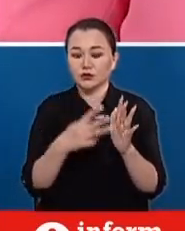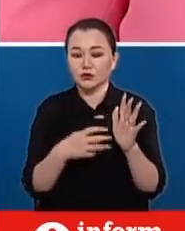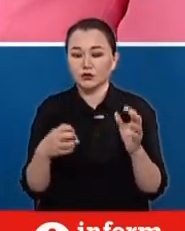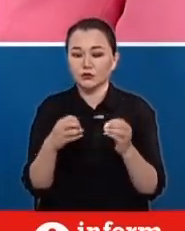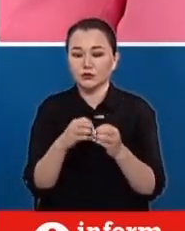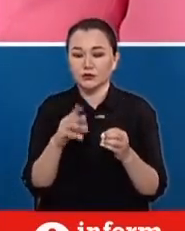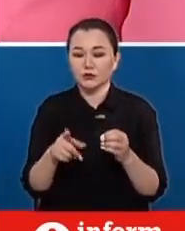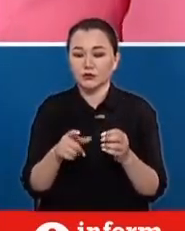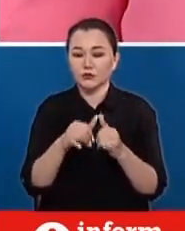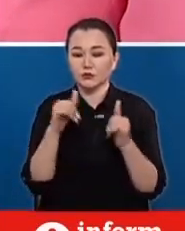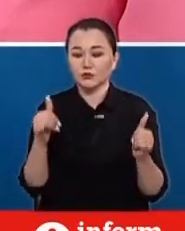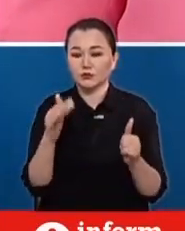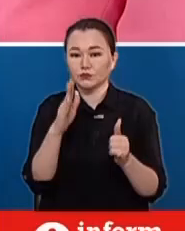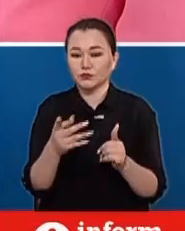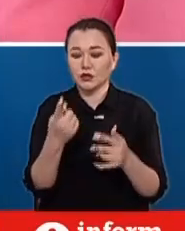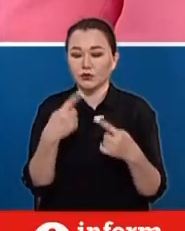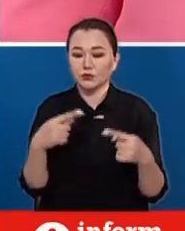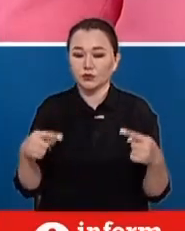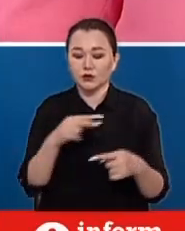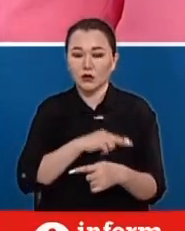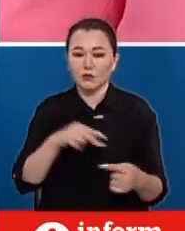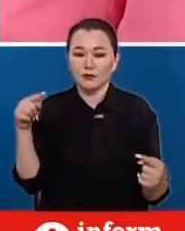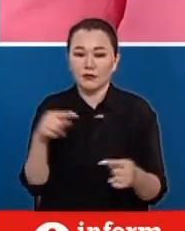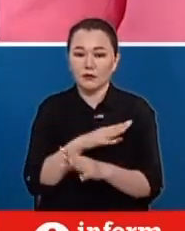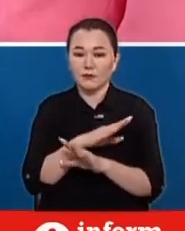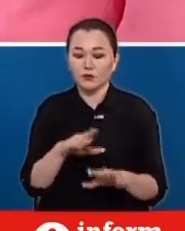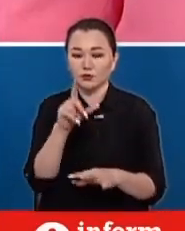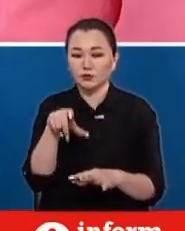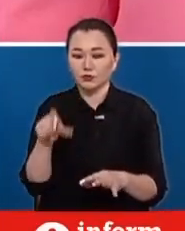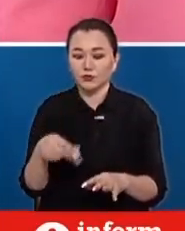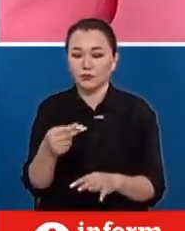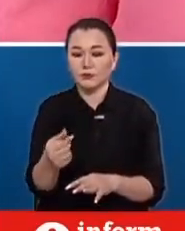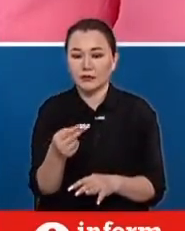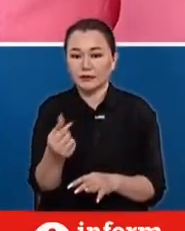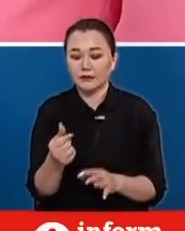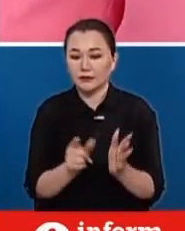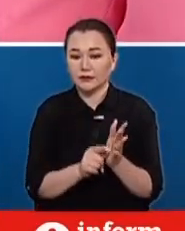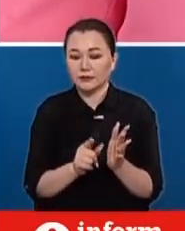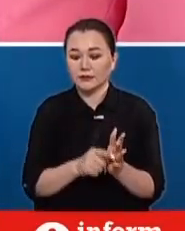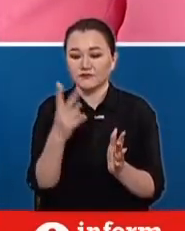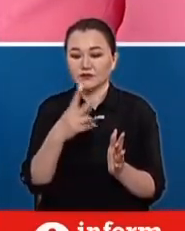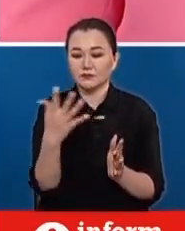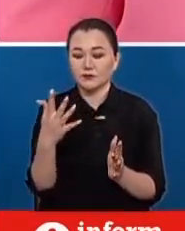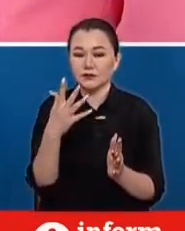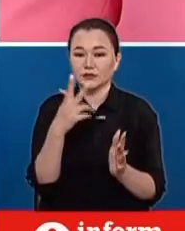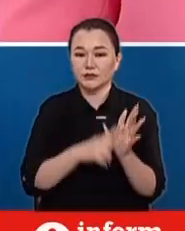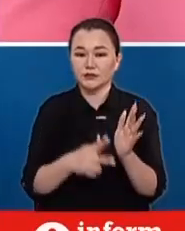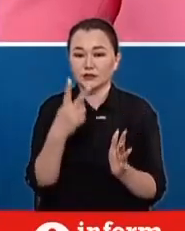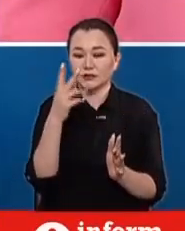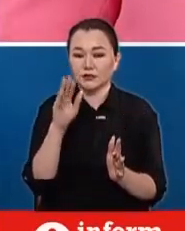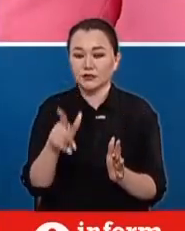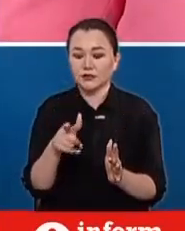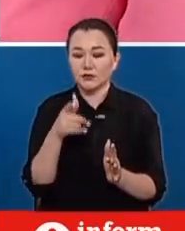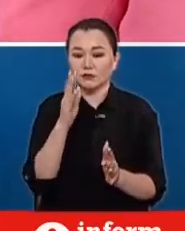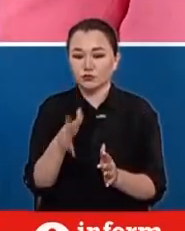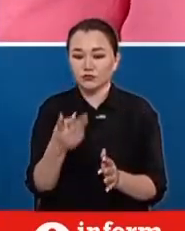54810 теңгеге ұлғаяды. Ал өзге де жұмысқа жарамсыз азаматтар үшін төлем көлемі 25082 теңгені құрайды.